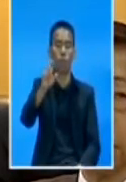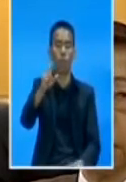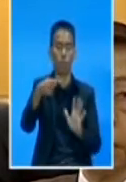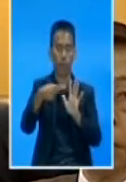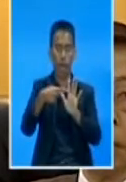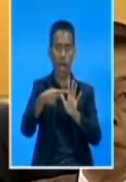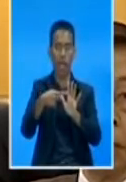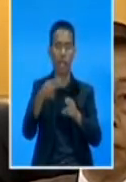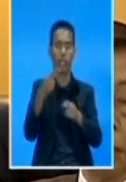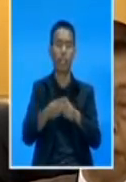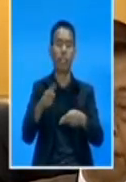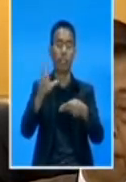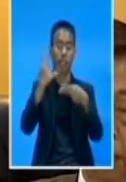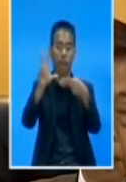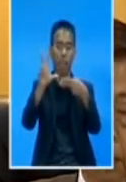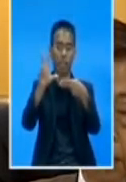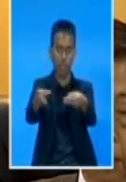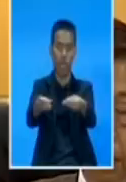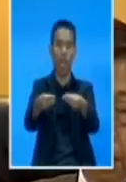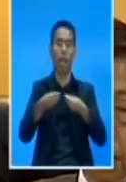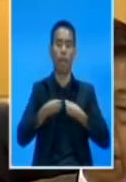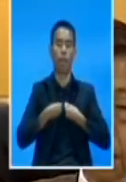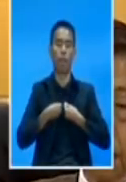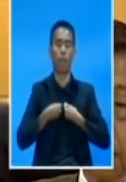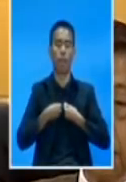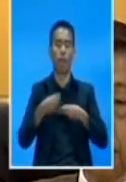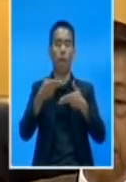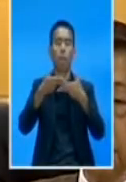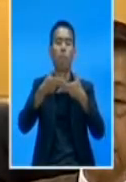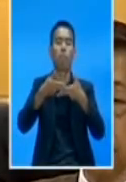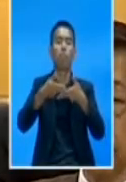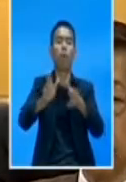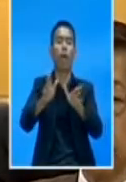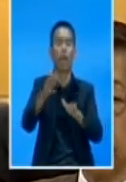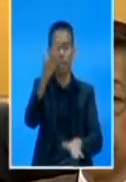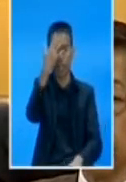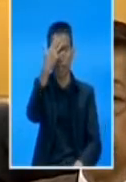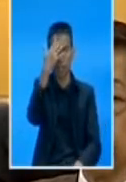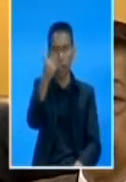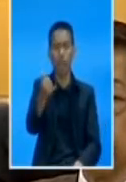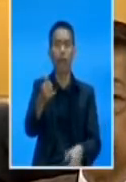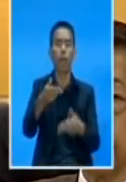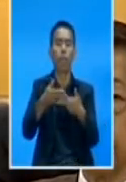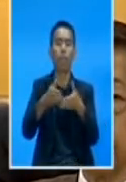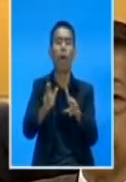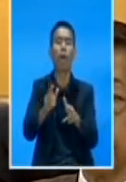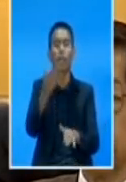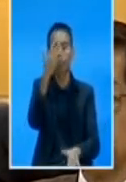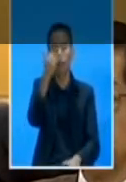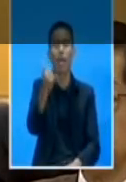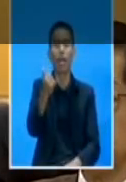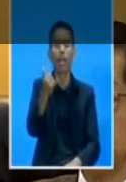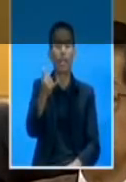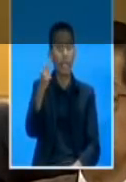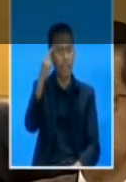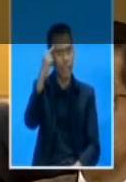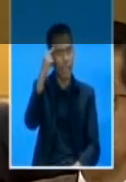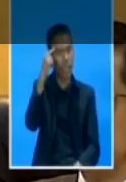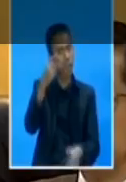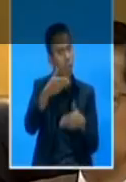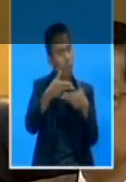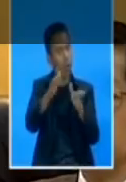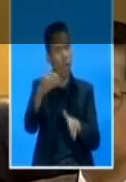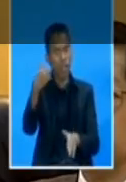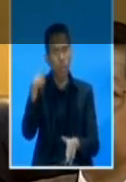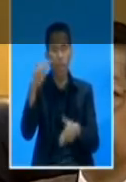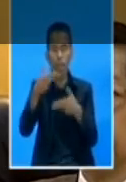ชื่อมายื่นกับผมการปล่อยตัวชั่วคราวทำไมเราปล่อยถึงไม่ปล่อยเราเลือกอะไรครับเราใช้อะไรตัดสินครับที่จะปล่อยหรือไม่ปล่อย